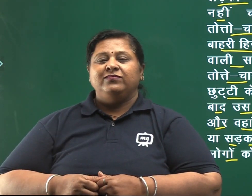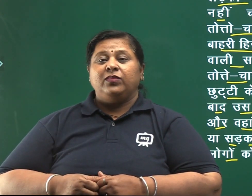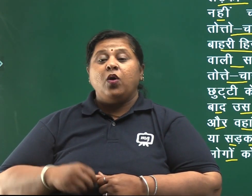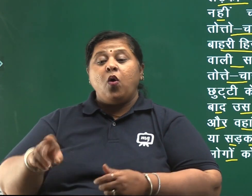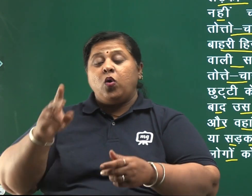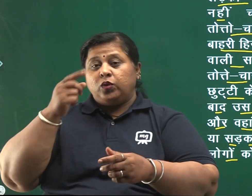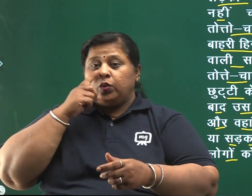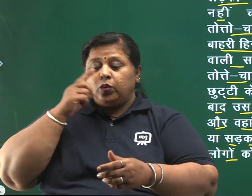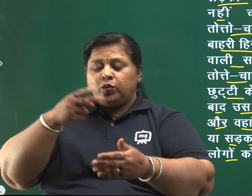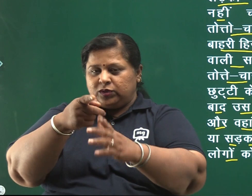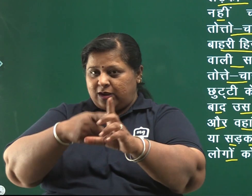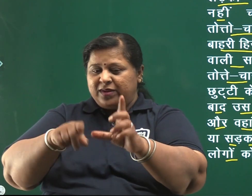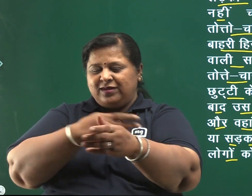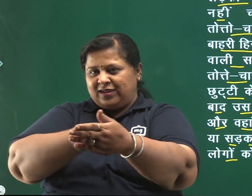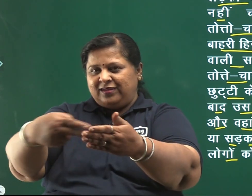और तोतो-चान